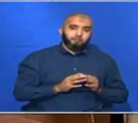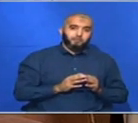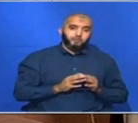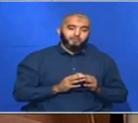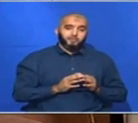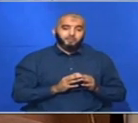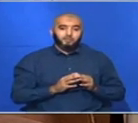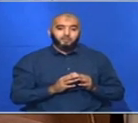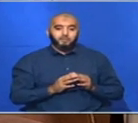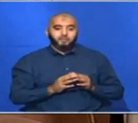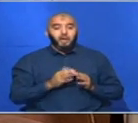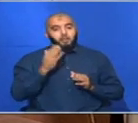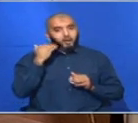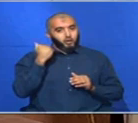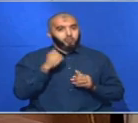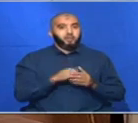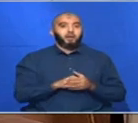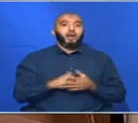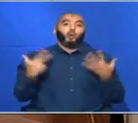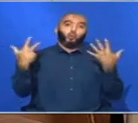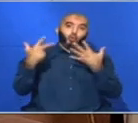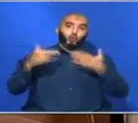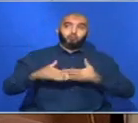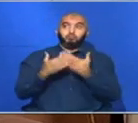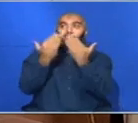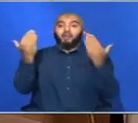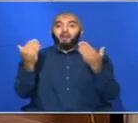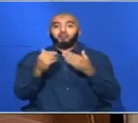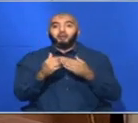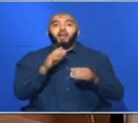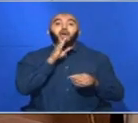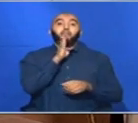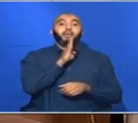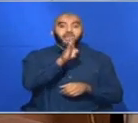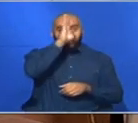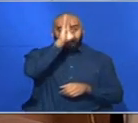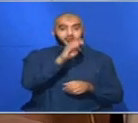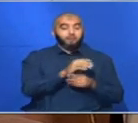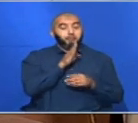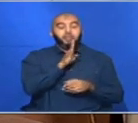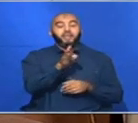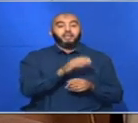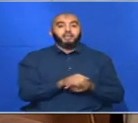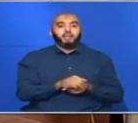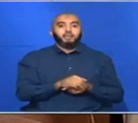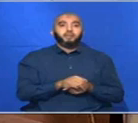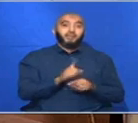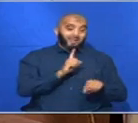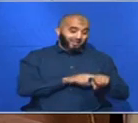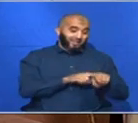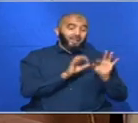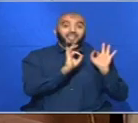ناخذ وقت مثال على السنه الثامنه صباحا على 12 مساء عندي توقيت